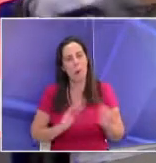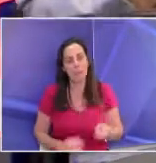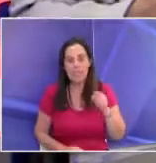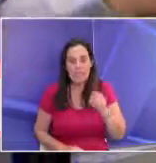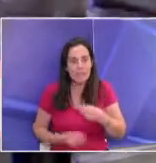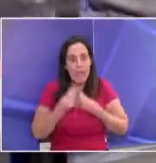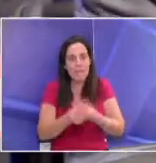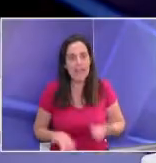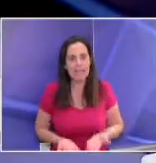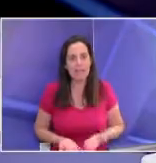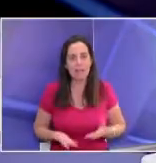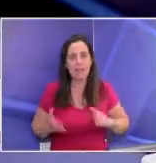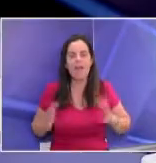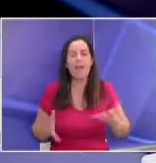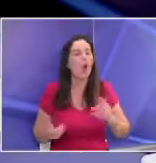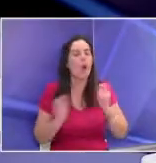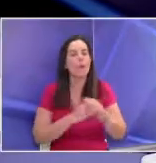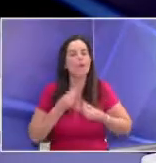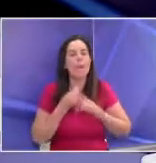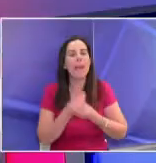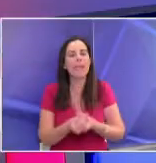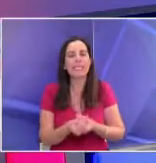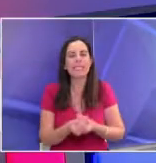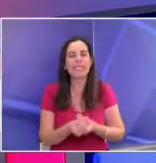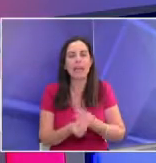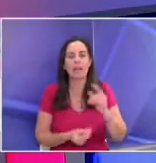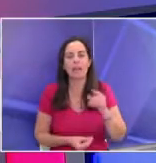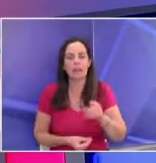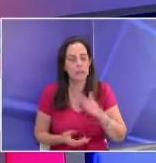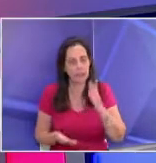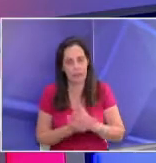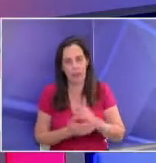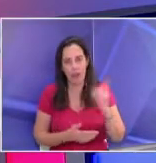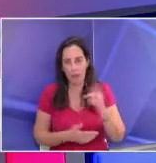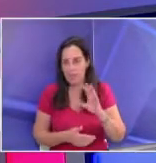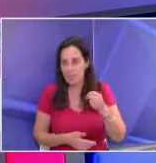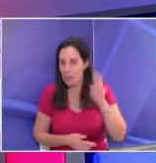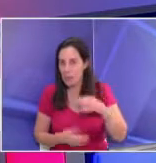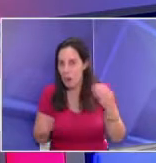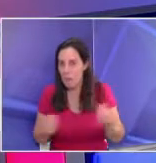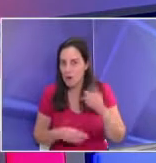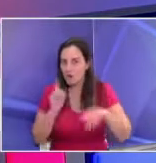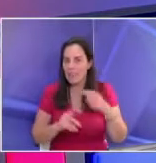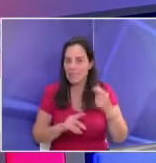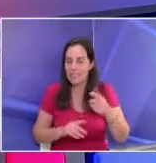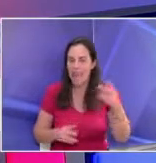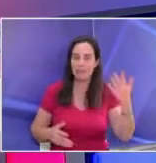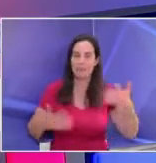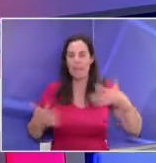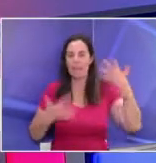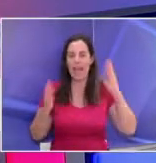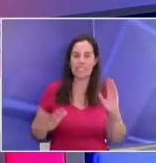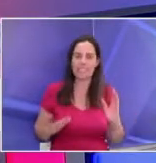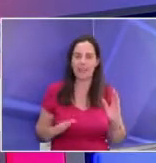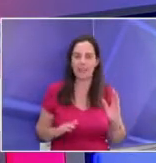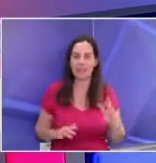וזה המסר. אני בעד. איך הופכים את המסר הזה למסר של כל הציבור? זה כבר אתגר. האם יש משהו לפעמים קצת מתנשא וקצת מנותק? זאת